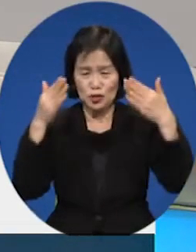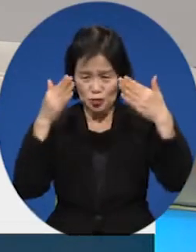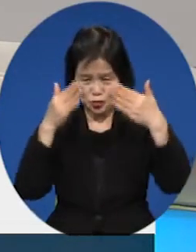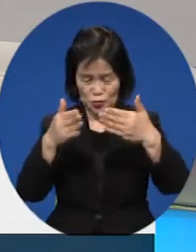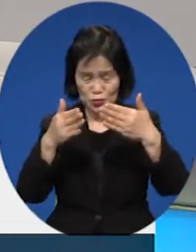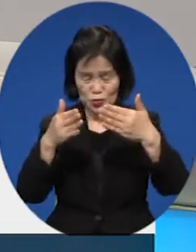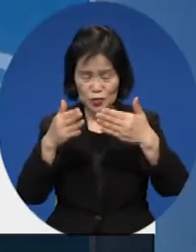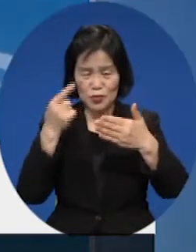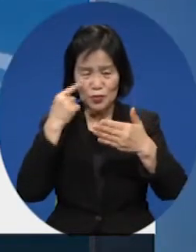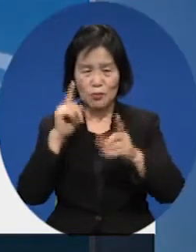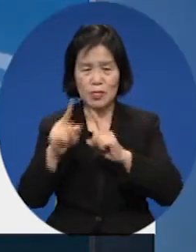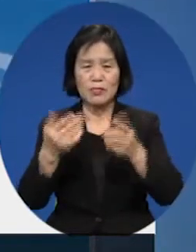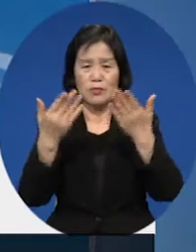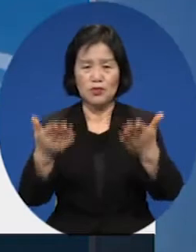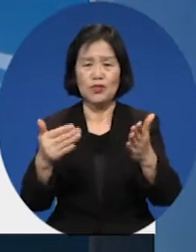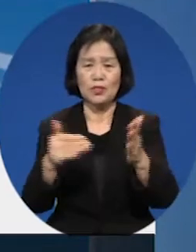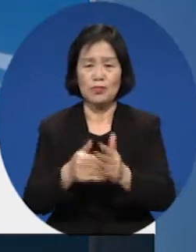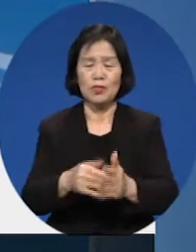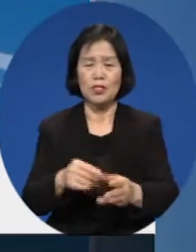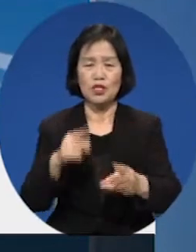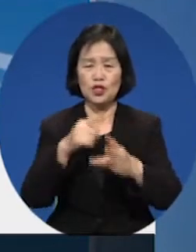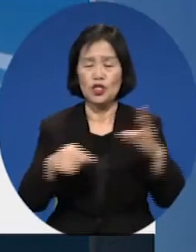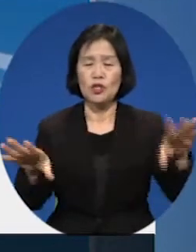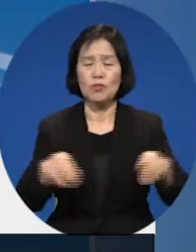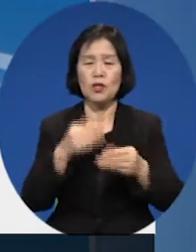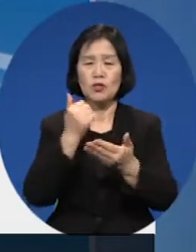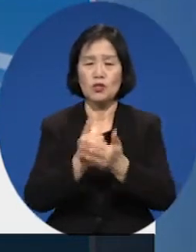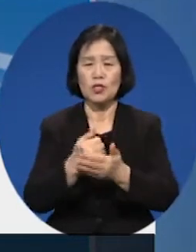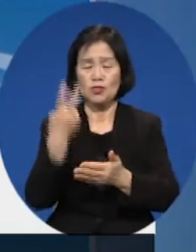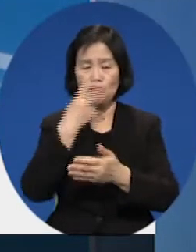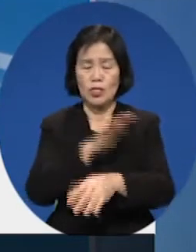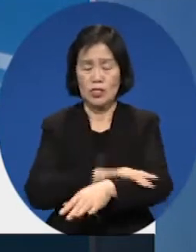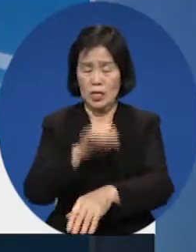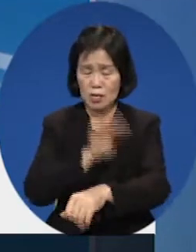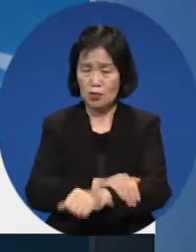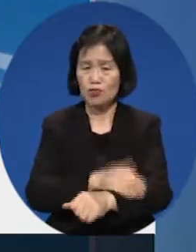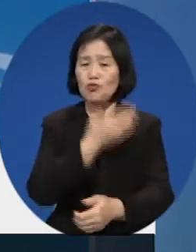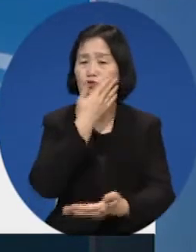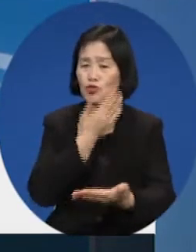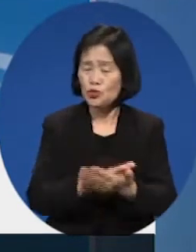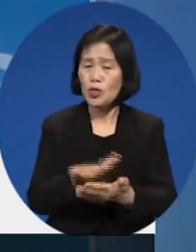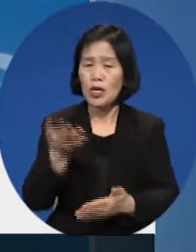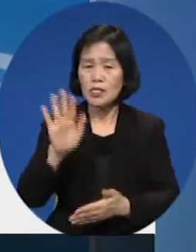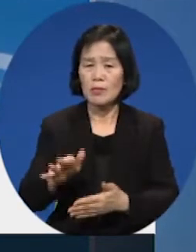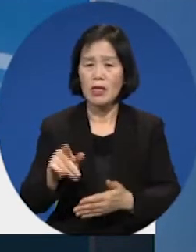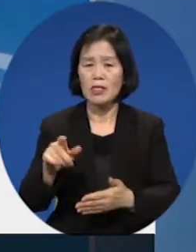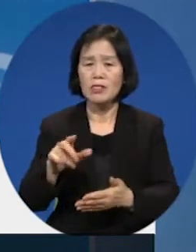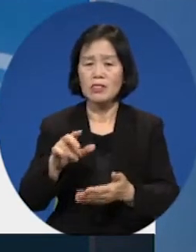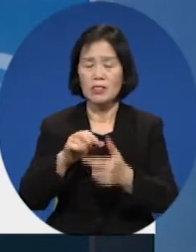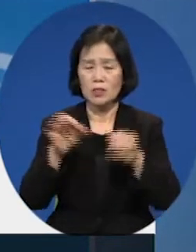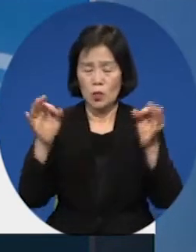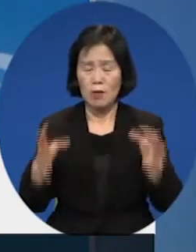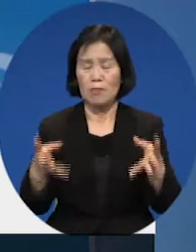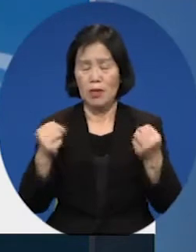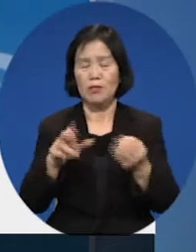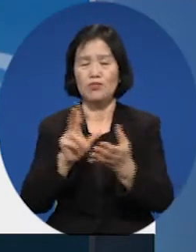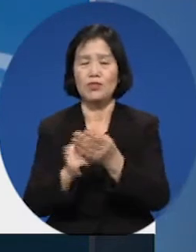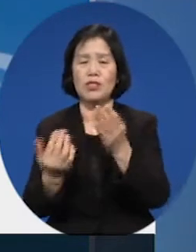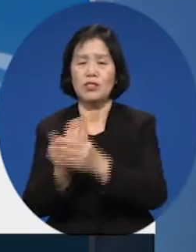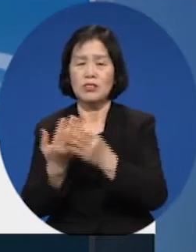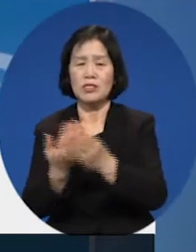같아요 김성렬 검찰총장 물론 수사 자라게 하는 것도 중요하지만 그 동안의 참 많은 외국 줄들이 있었잖아요